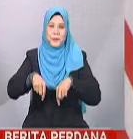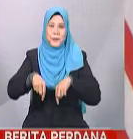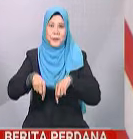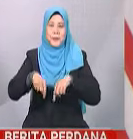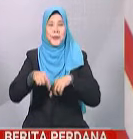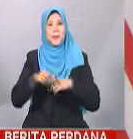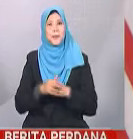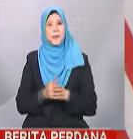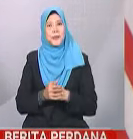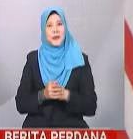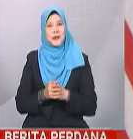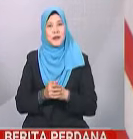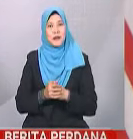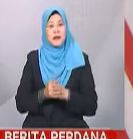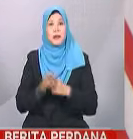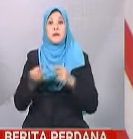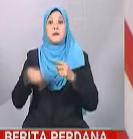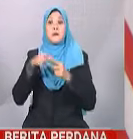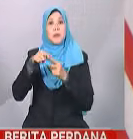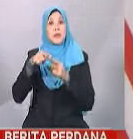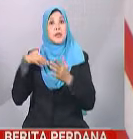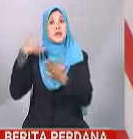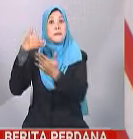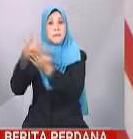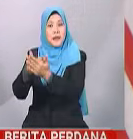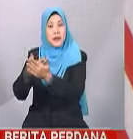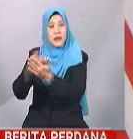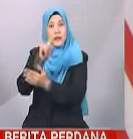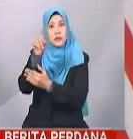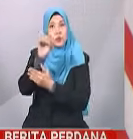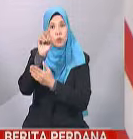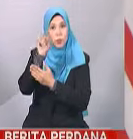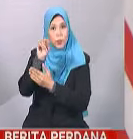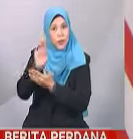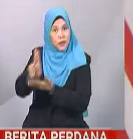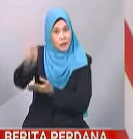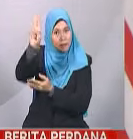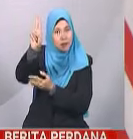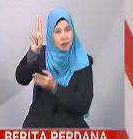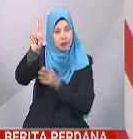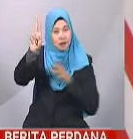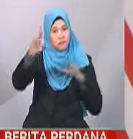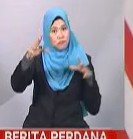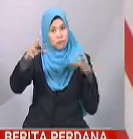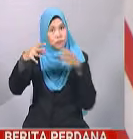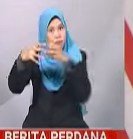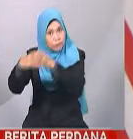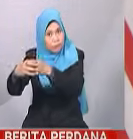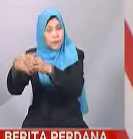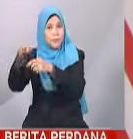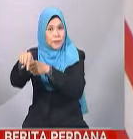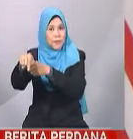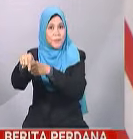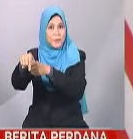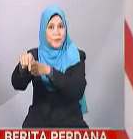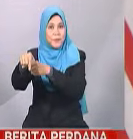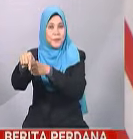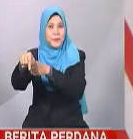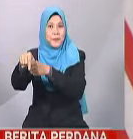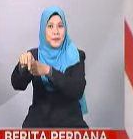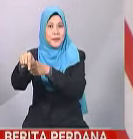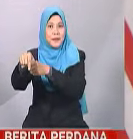Dan apabila sampai ke zon utara, selepas mereka sampai